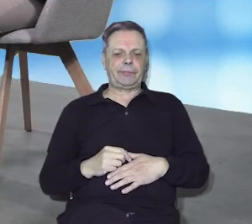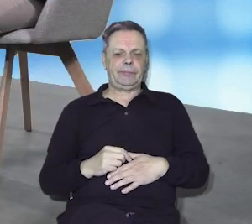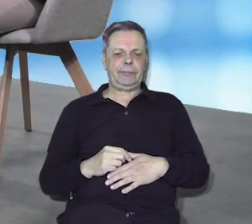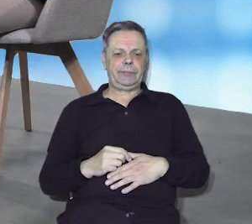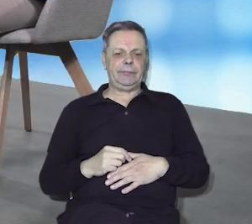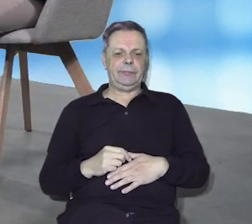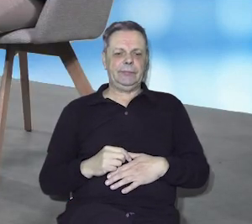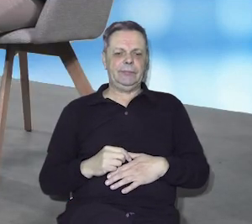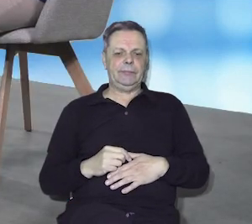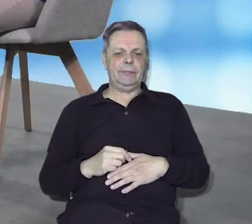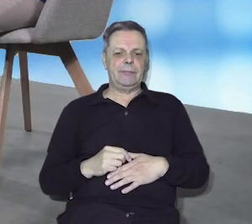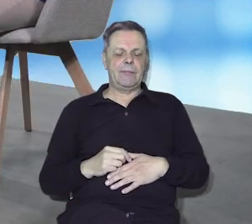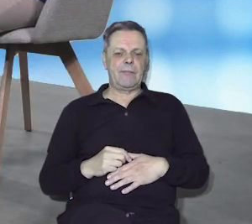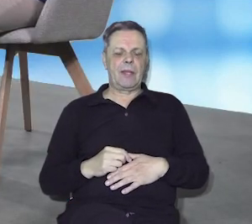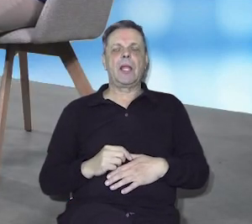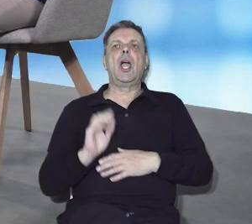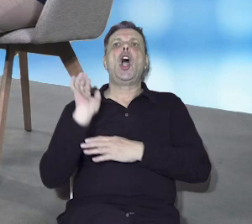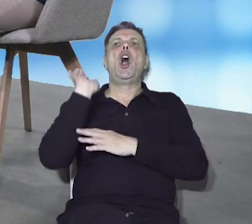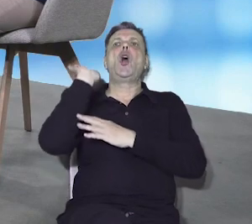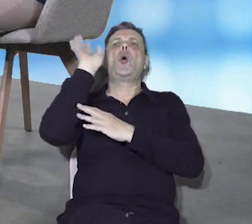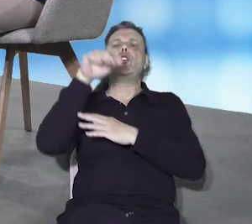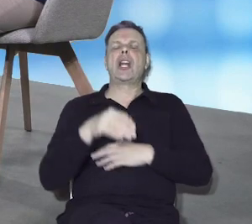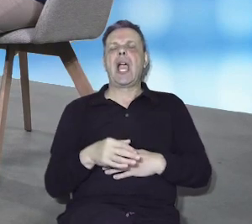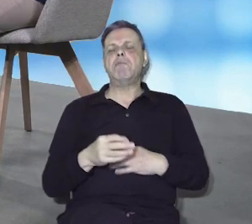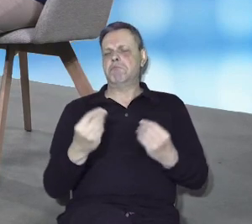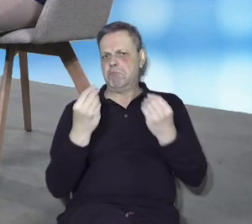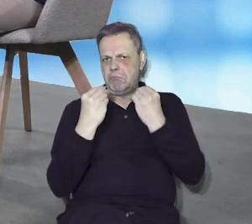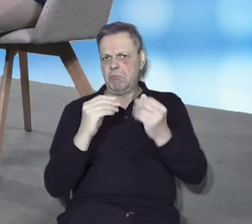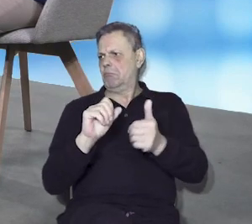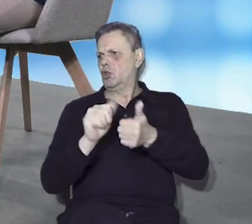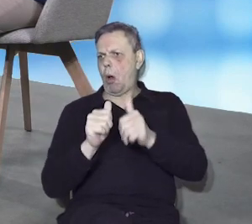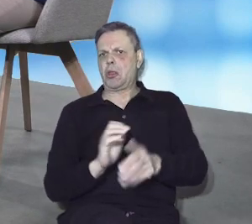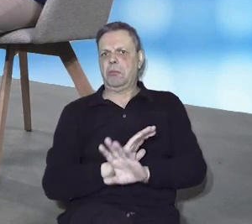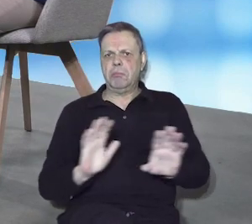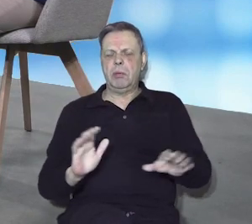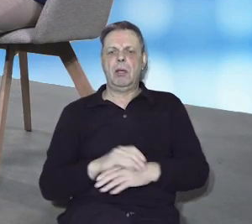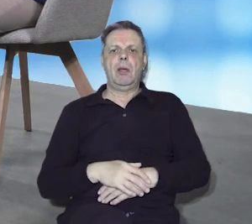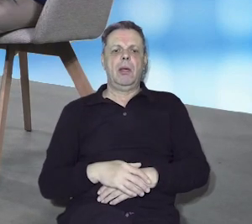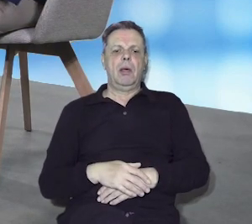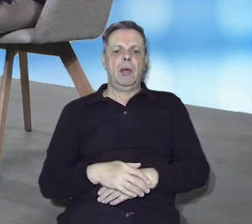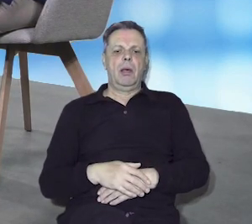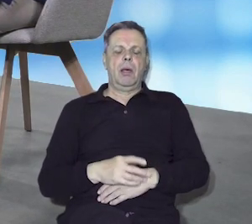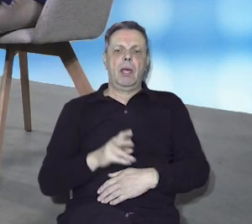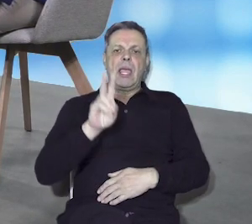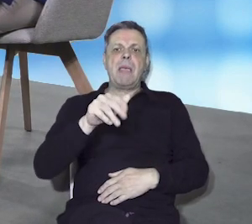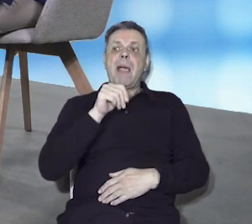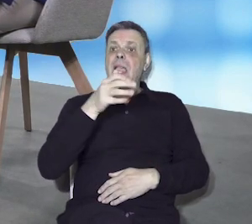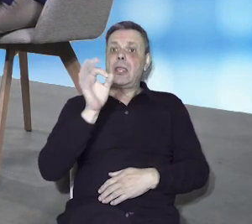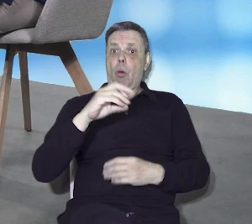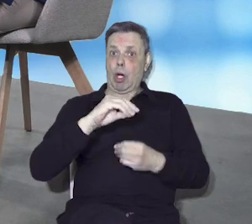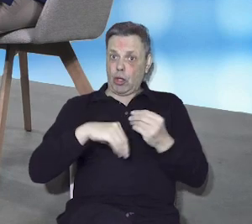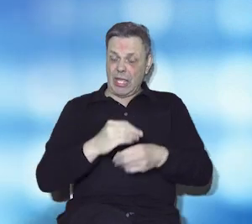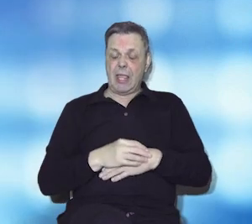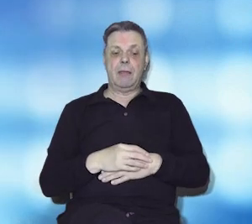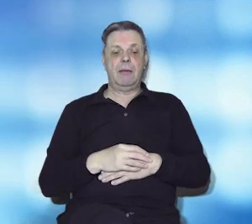ali, ok, košarka, divna stvar, sport, divna stvar. Očito imate i dobre roditelje.